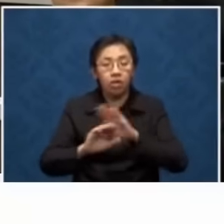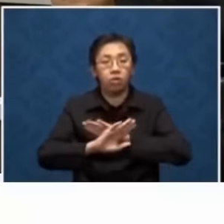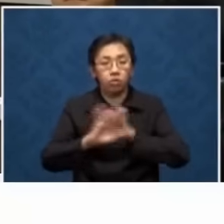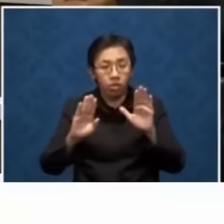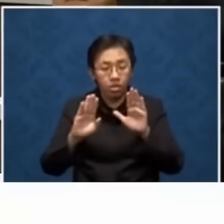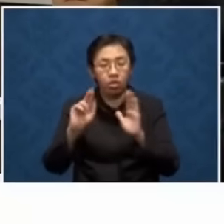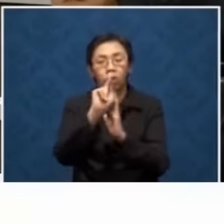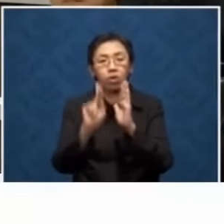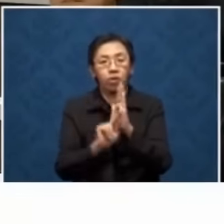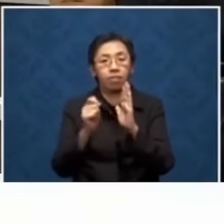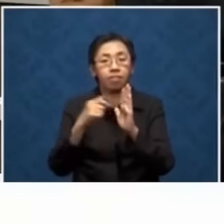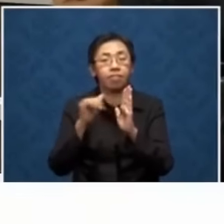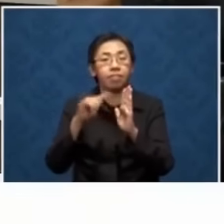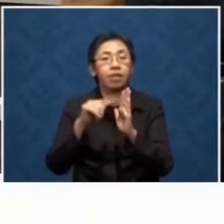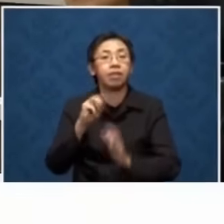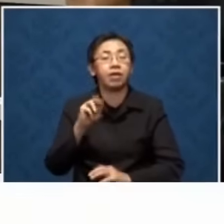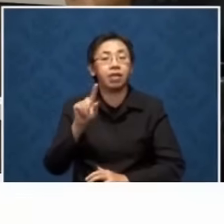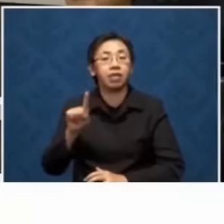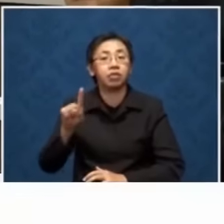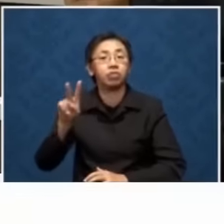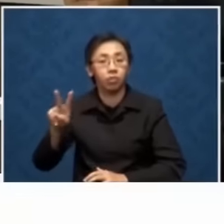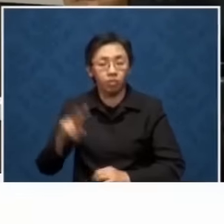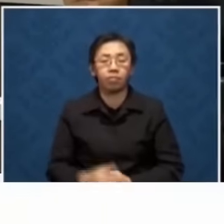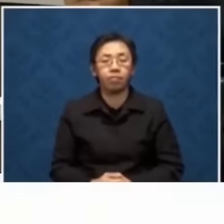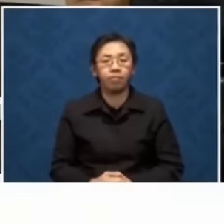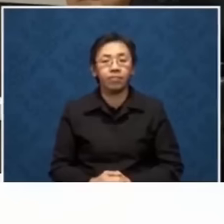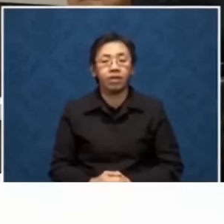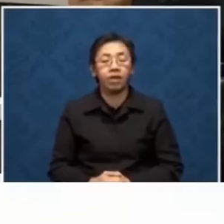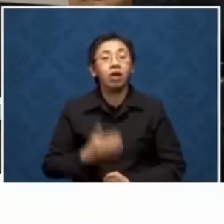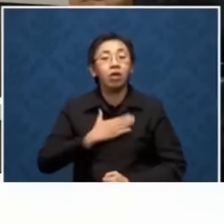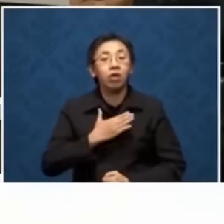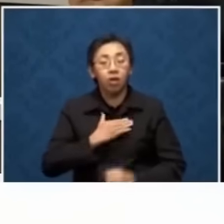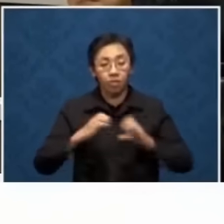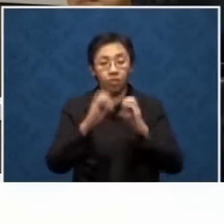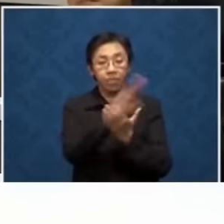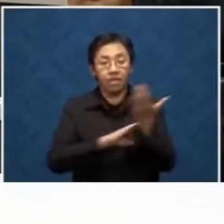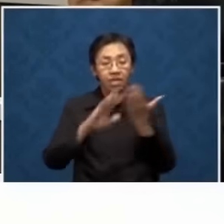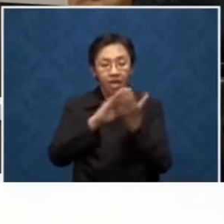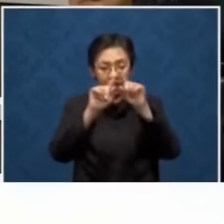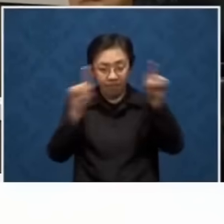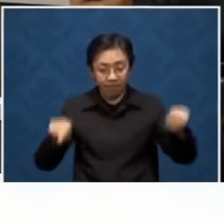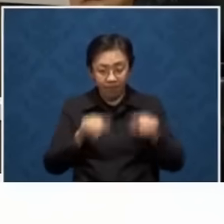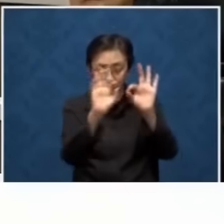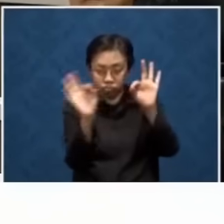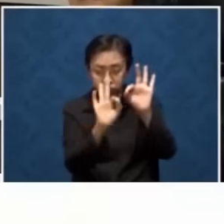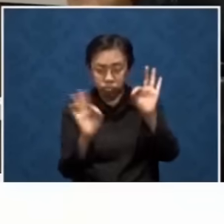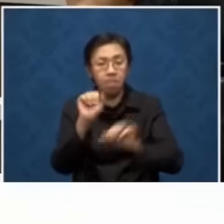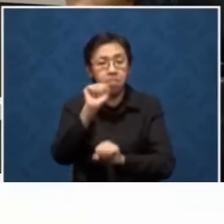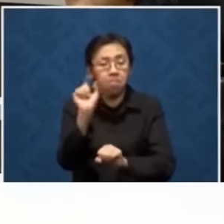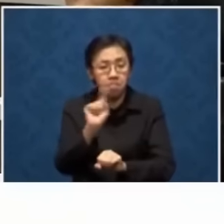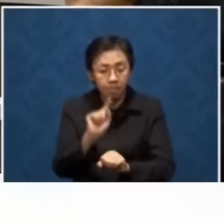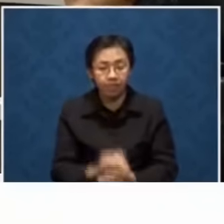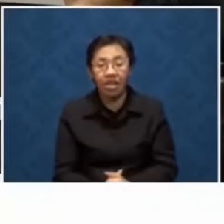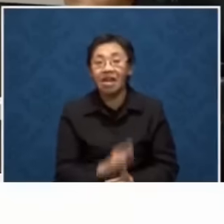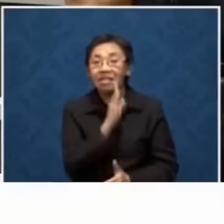20% ของทั้งหมดพร้อมย้ำว่าเจตนาของพรรคก้าวไกลไม่ใช่เพียงการแก้ไขแต่คือการยกเลิกมาตรา112จึงตั้งคำถามว่า